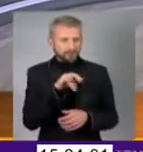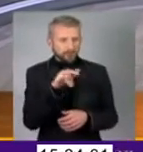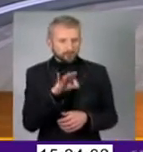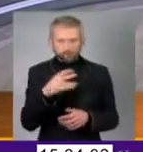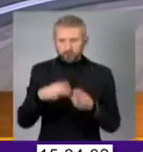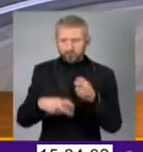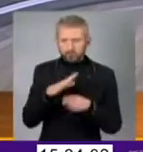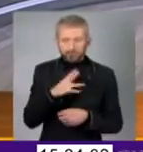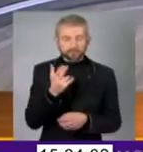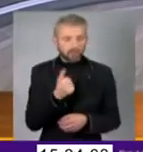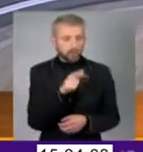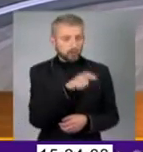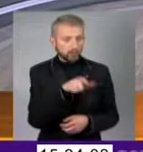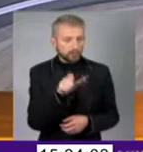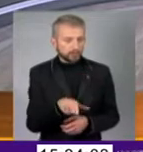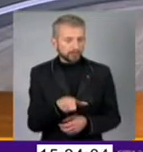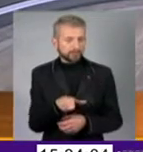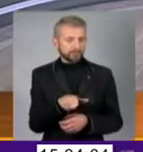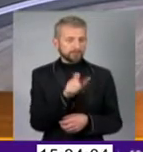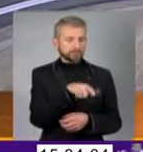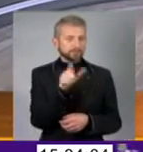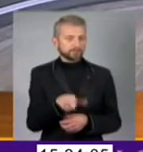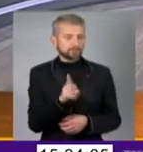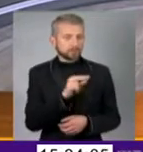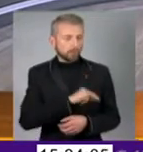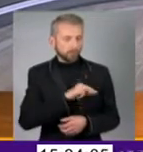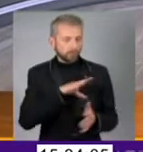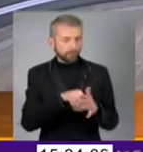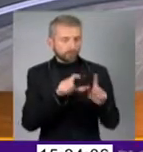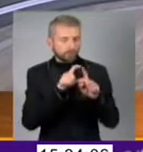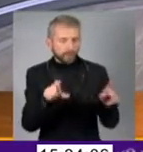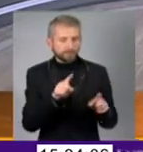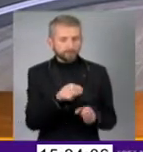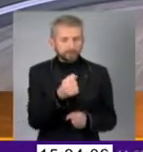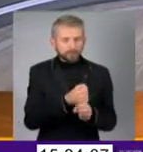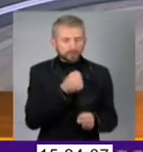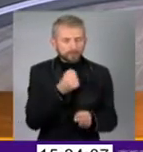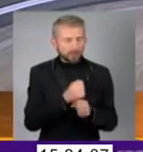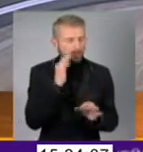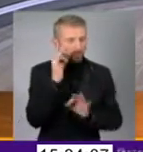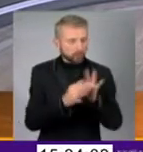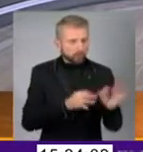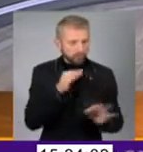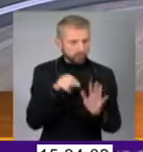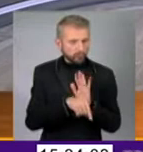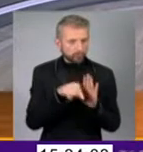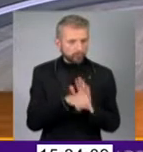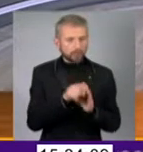так. Порив. І люди, які працюють в компанії, вони відпрацювали цілодобово,